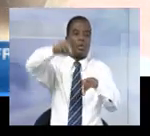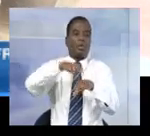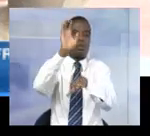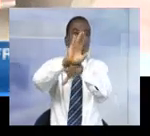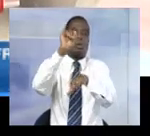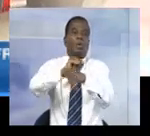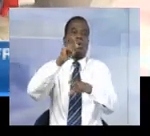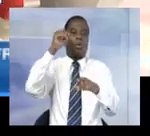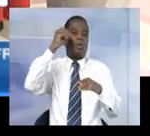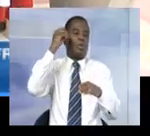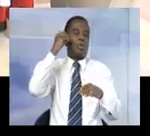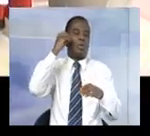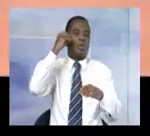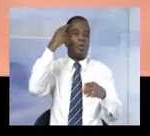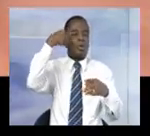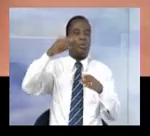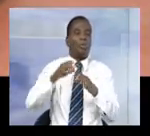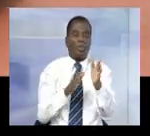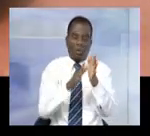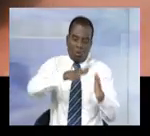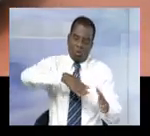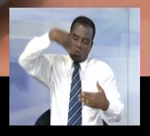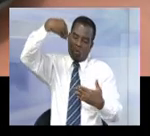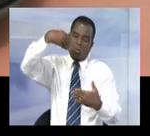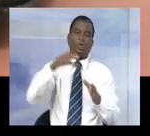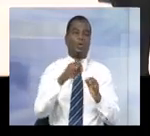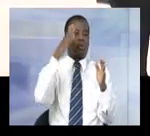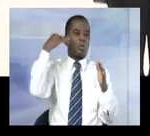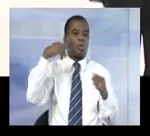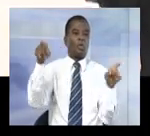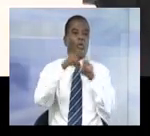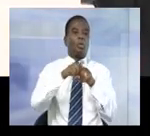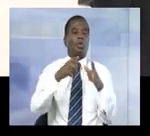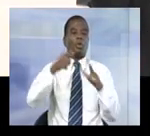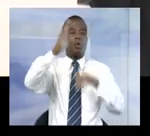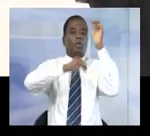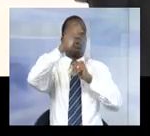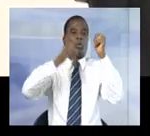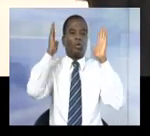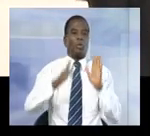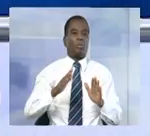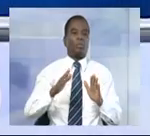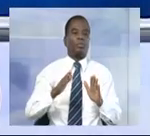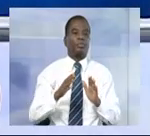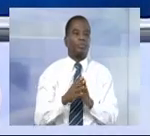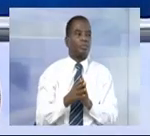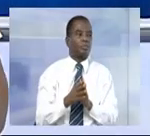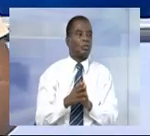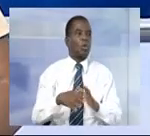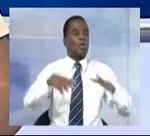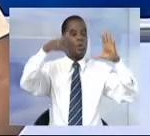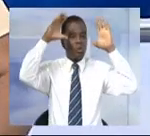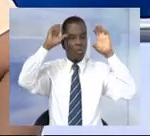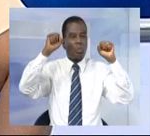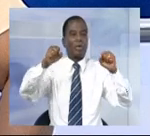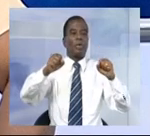Côte d'Ivoire, Alassane Ouattara, pour s'inspirer de son expérience en tant que grand bâtisseur. Le chef de l'État